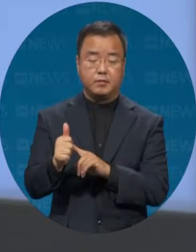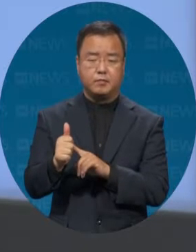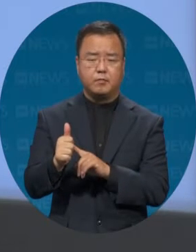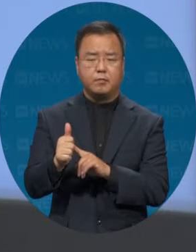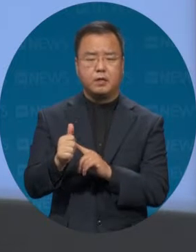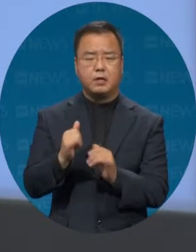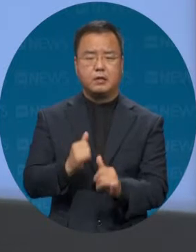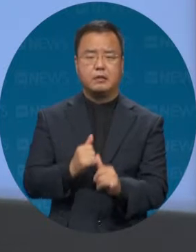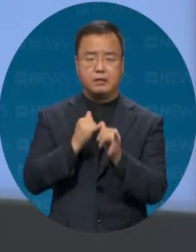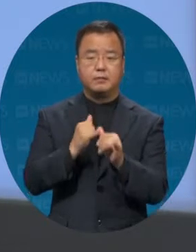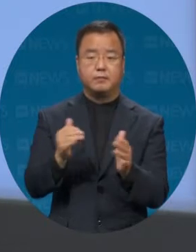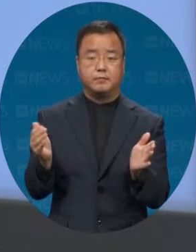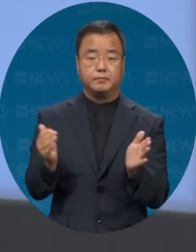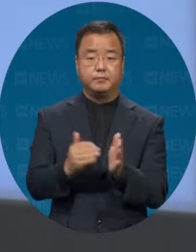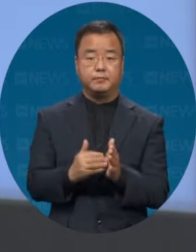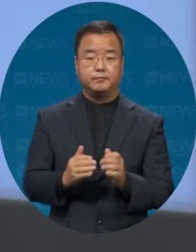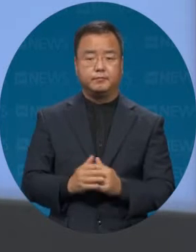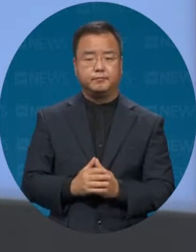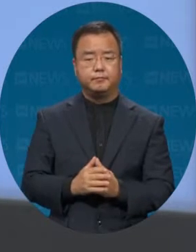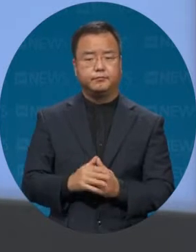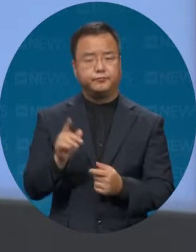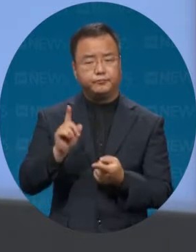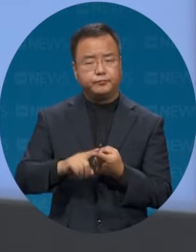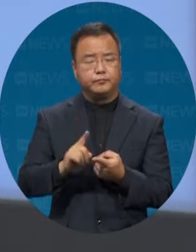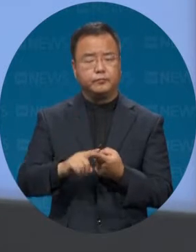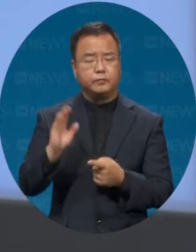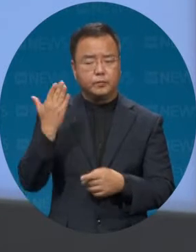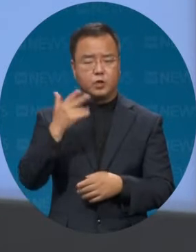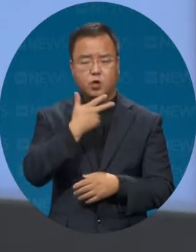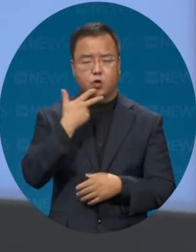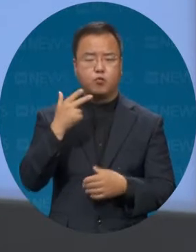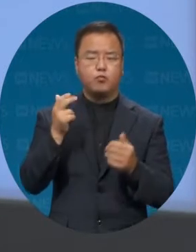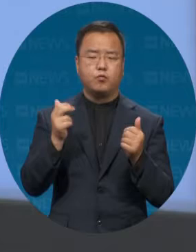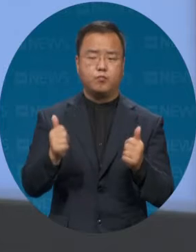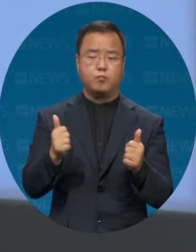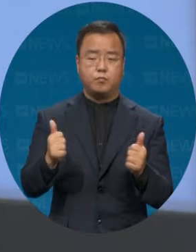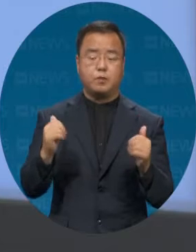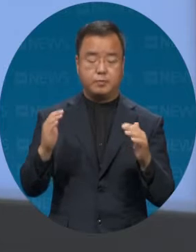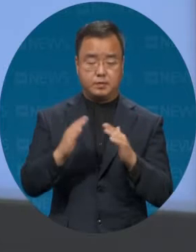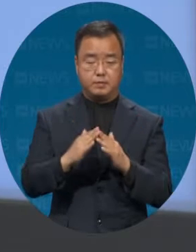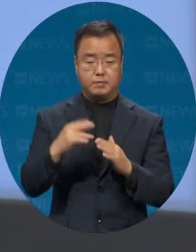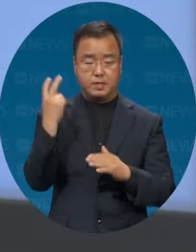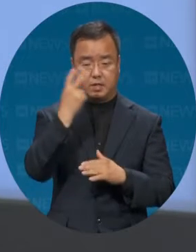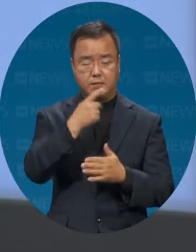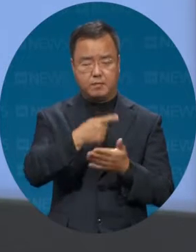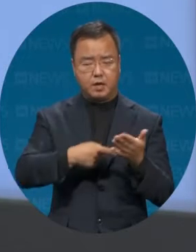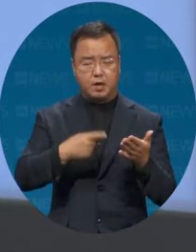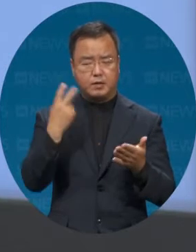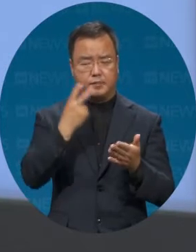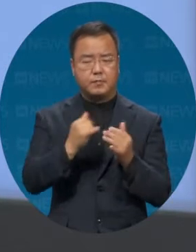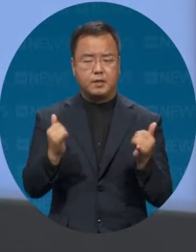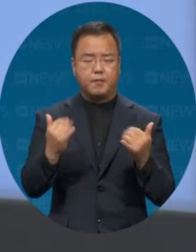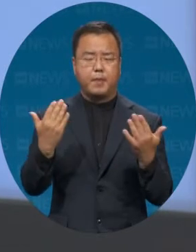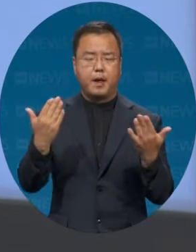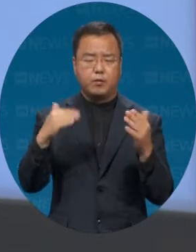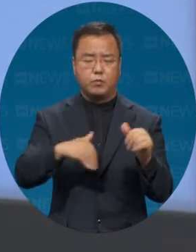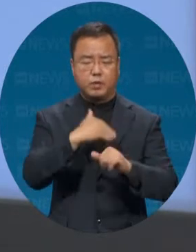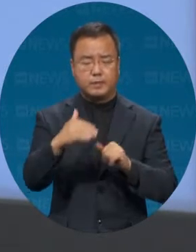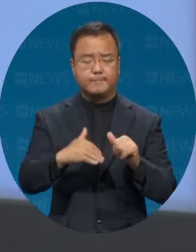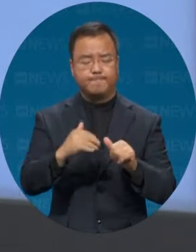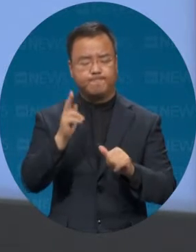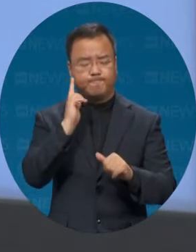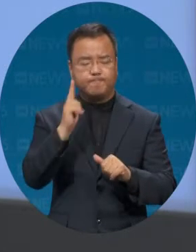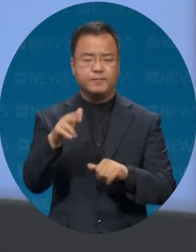극단적인 선택을 했습니다 예 어 이에 대해 최근 영국 법정에서 검시관이 학교에 심각하고 구조적인 문제로